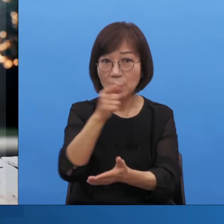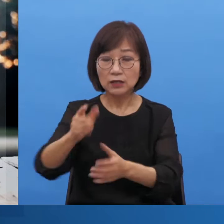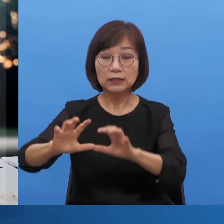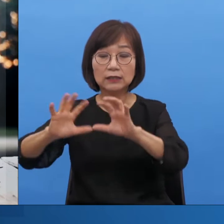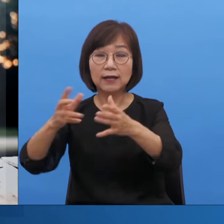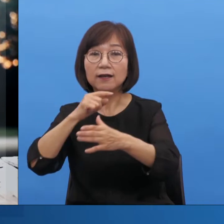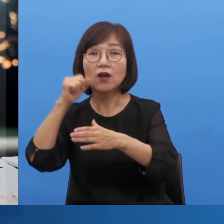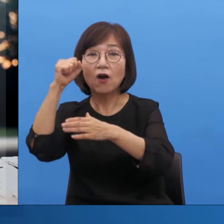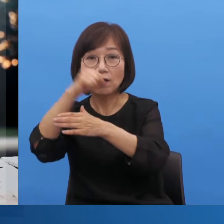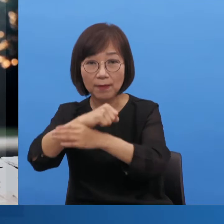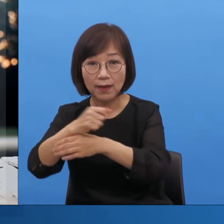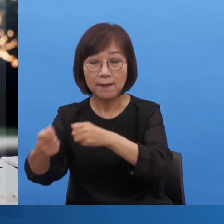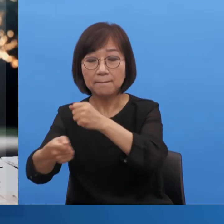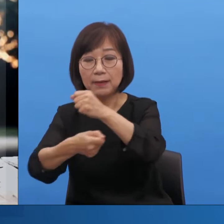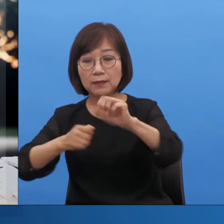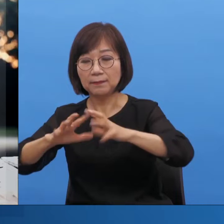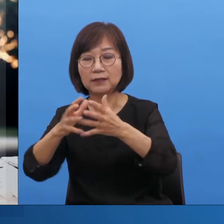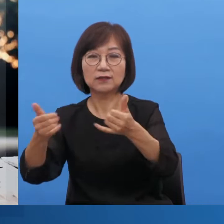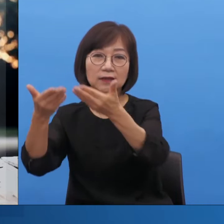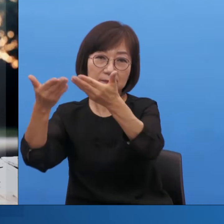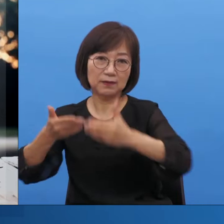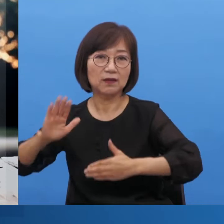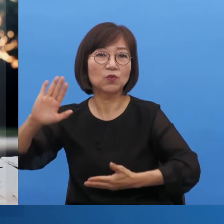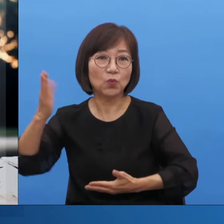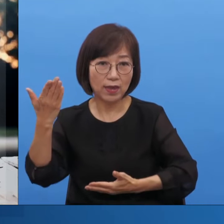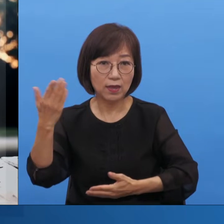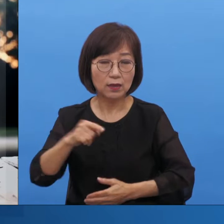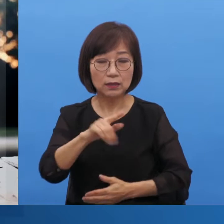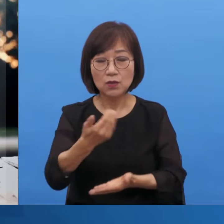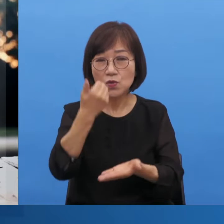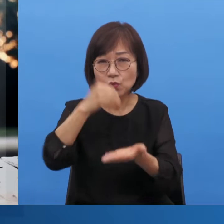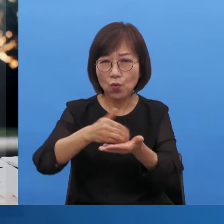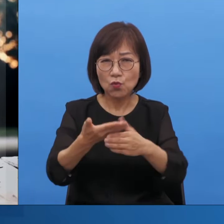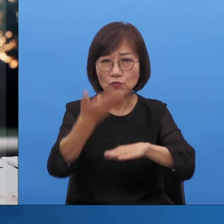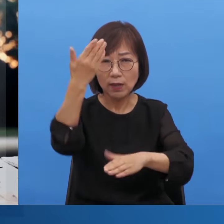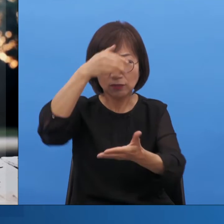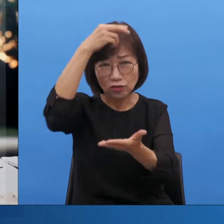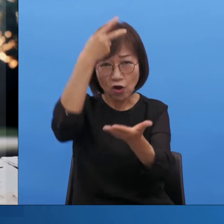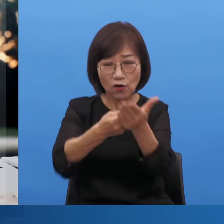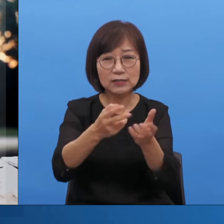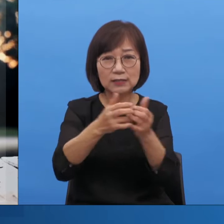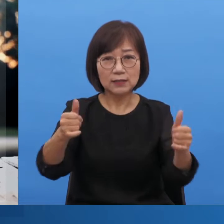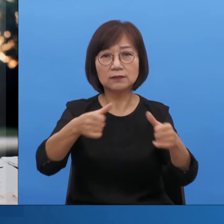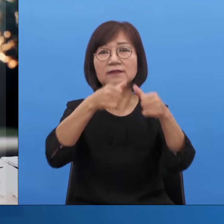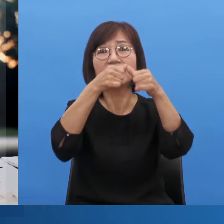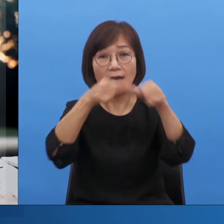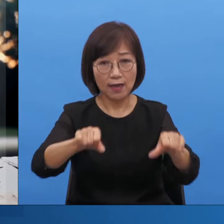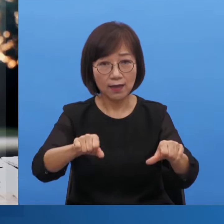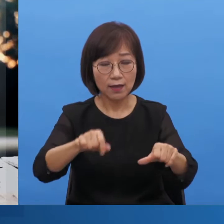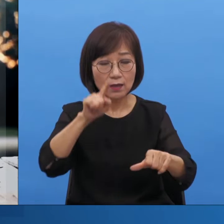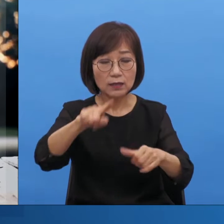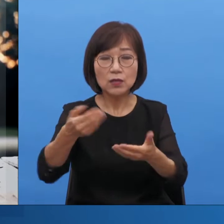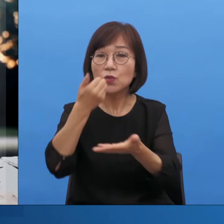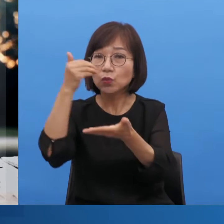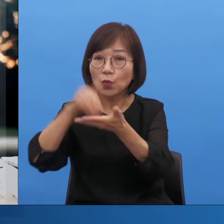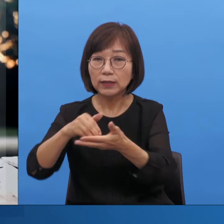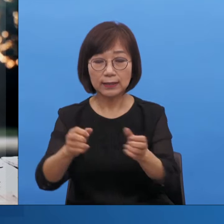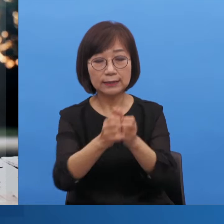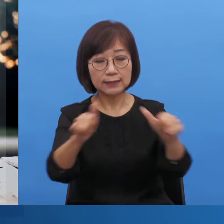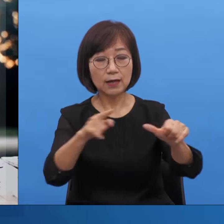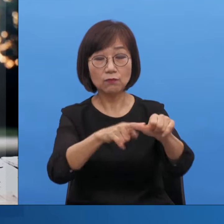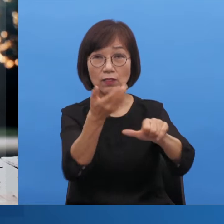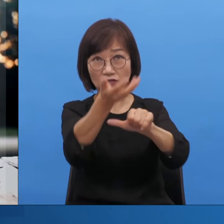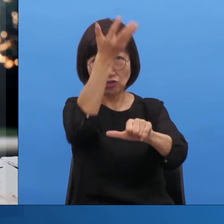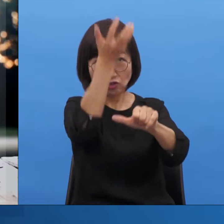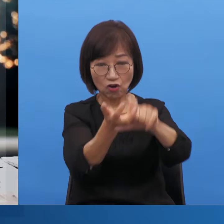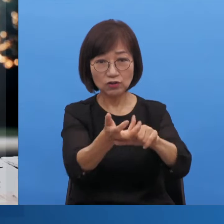나라의 열매 맺는 백성이 받으리라. 이 돌 위에 떨어지는 자는 깨지겠고 이 돌이 사람